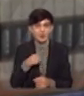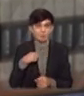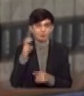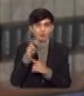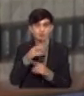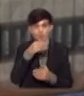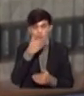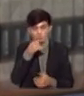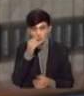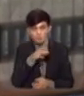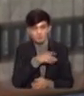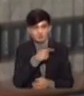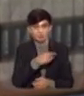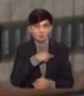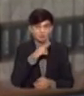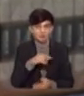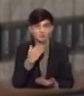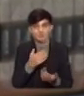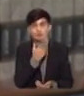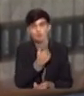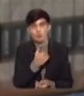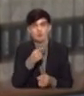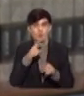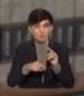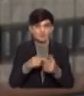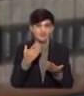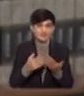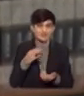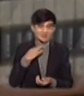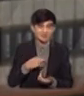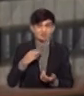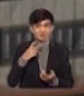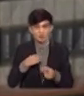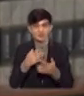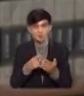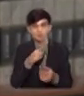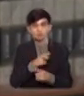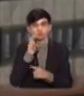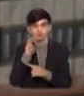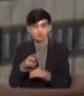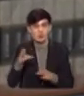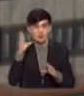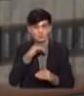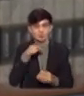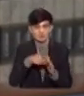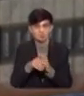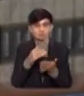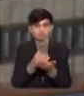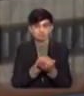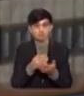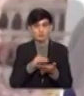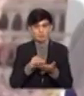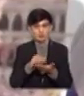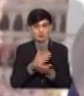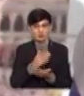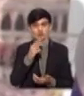кетсе, оның артында қалған балдан шағасы болсын, жалпы бір адам баруға болады сол кісінің атынан. Бұл шариғатта рұқсат берілген